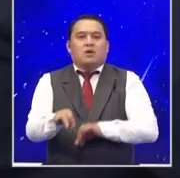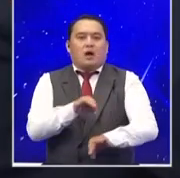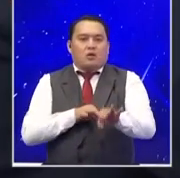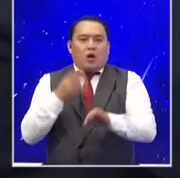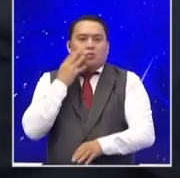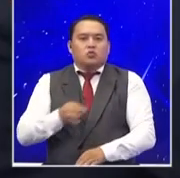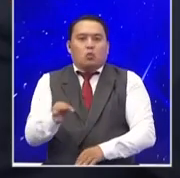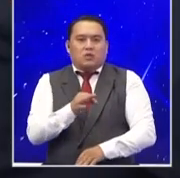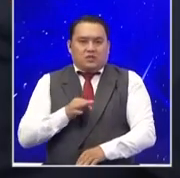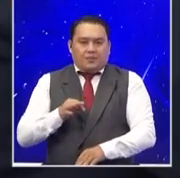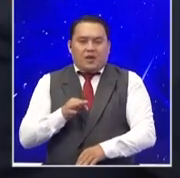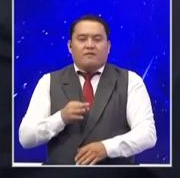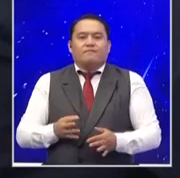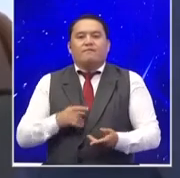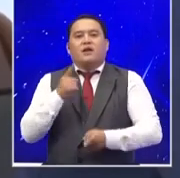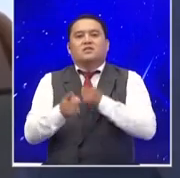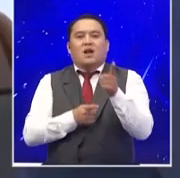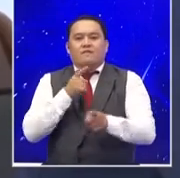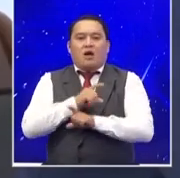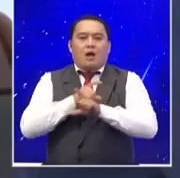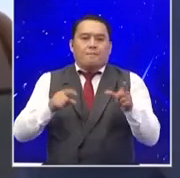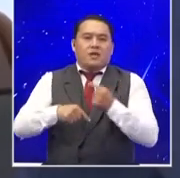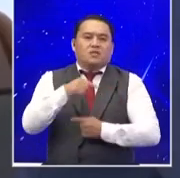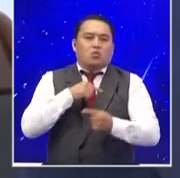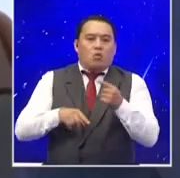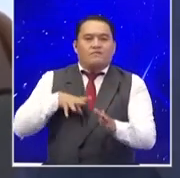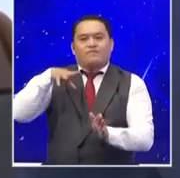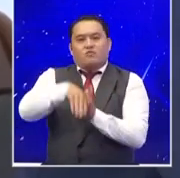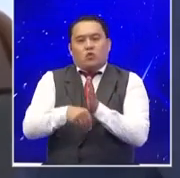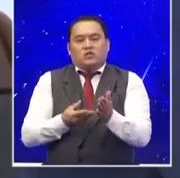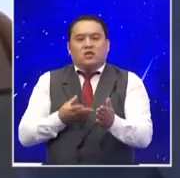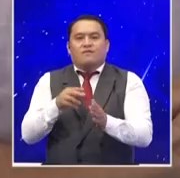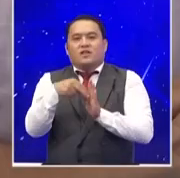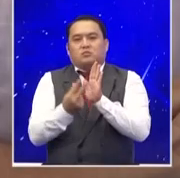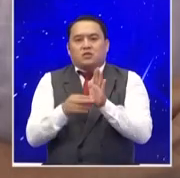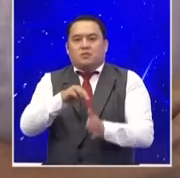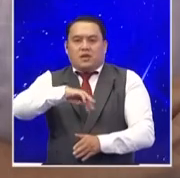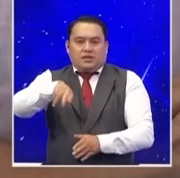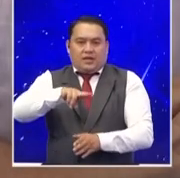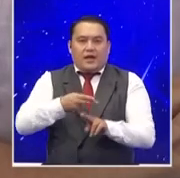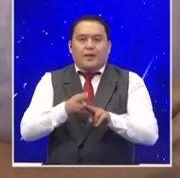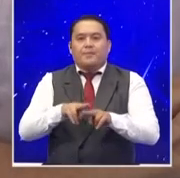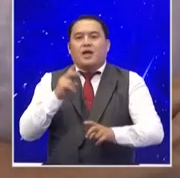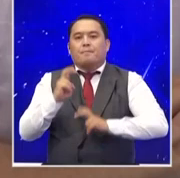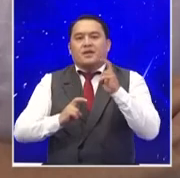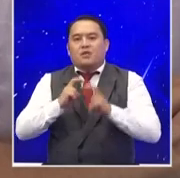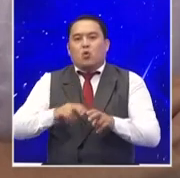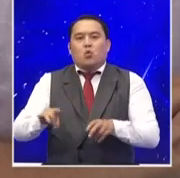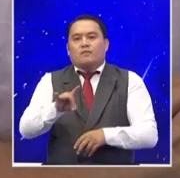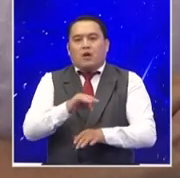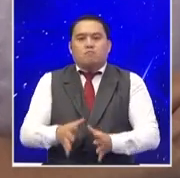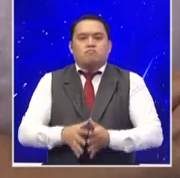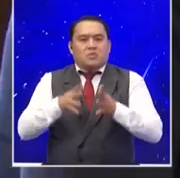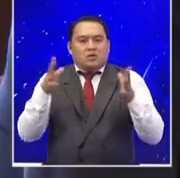реализуемых в Алматинской области. На восстановление объекта бизнесменами вложено 18 миллиардов тенге. Значимость предприятия для региона высока,